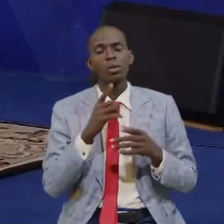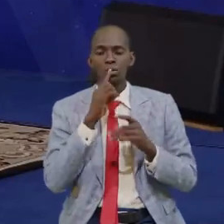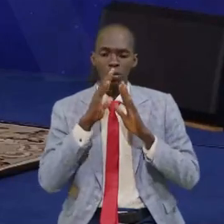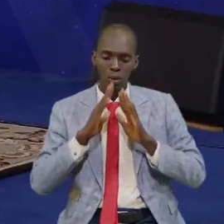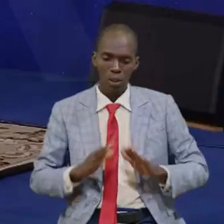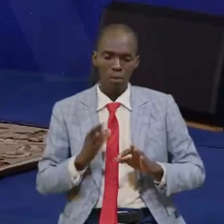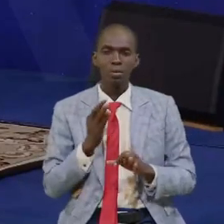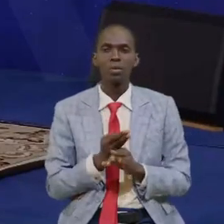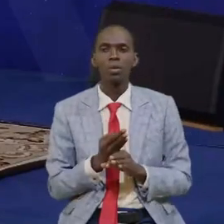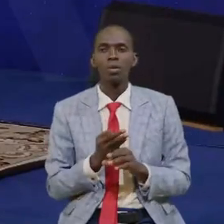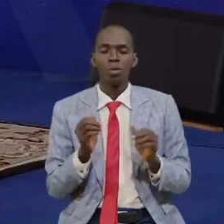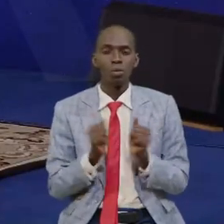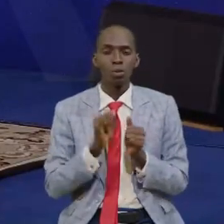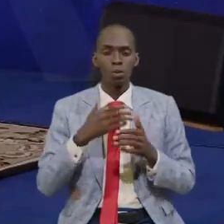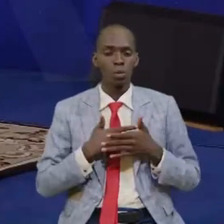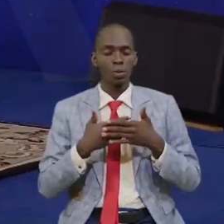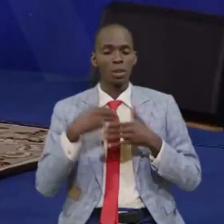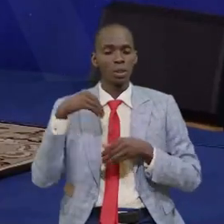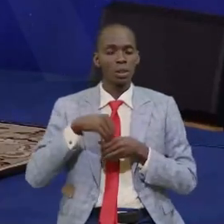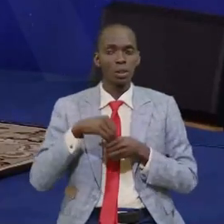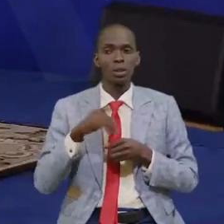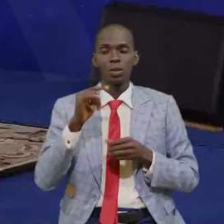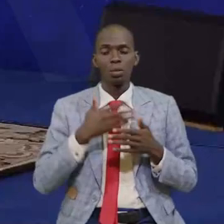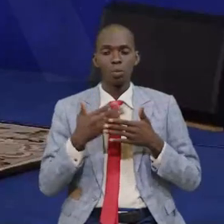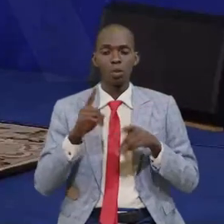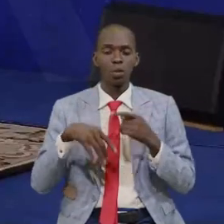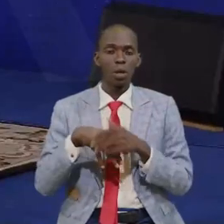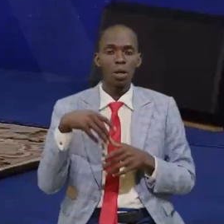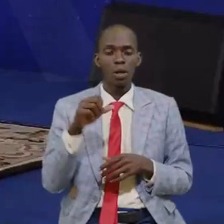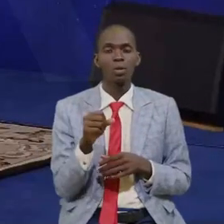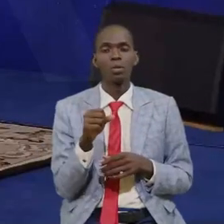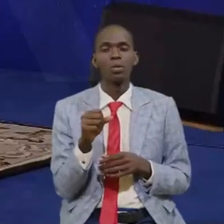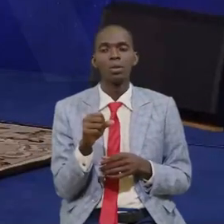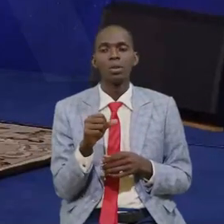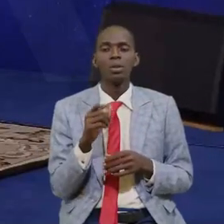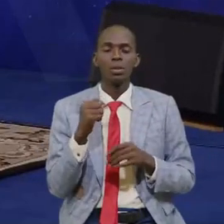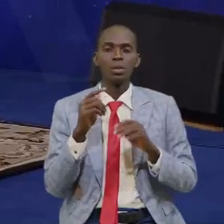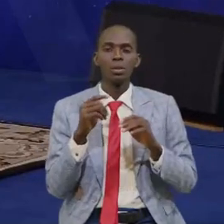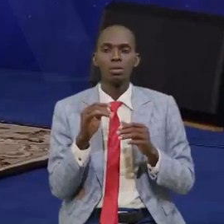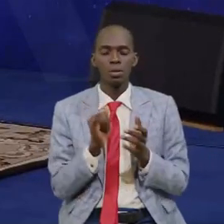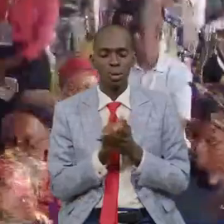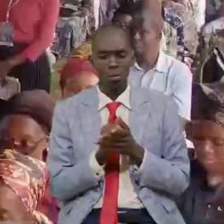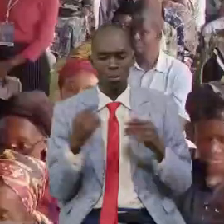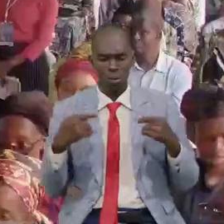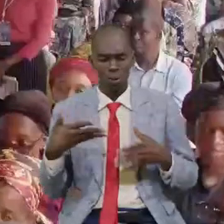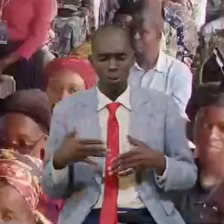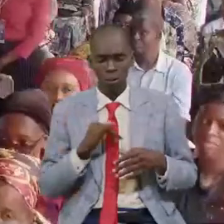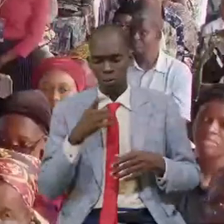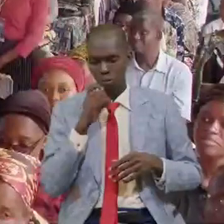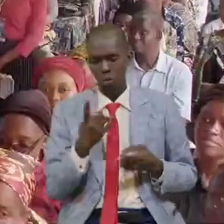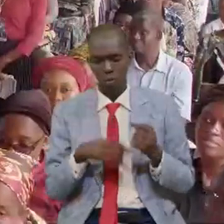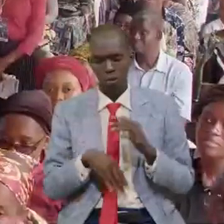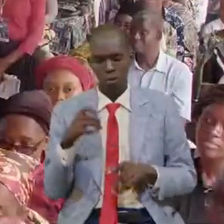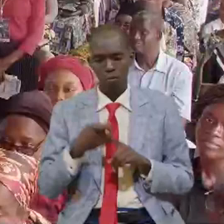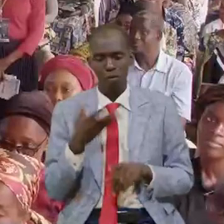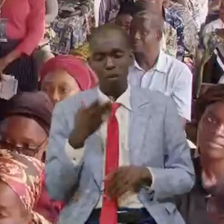silencieuse, avec ta respiration, ton inspiration, je sais pas, la foi te commande, sors.